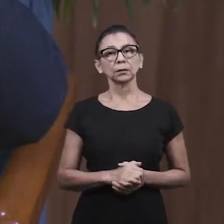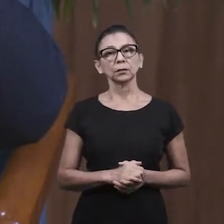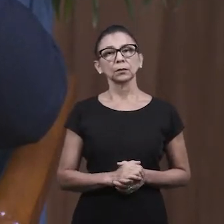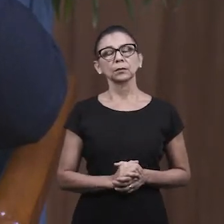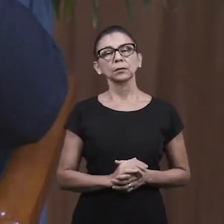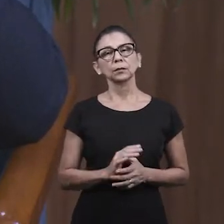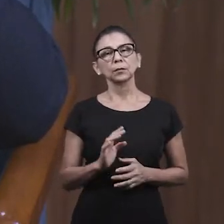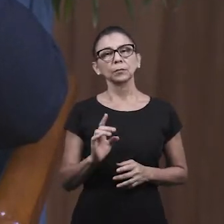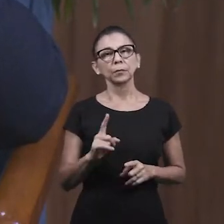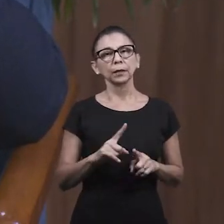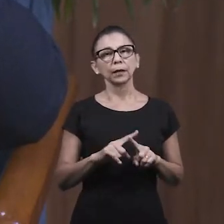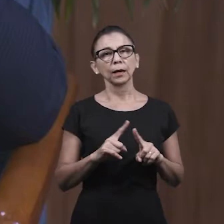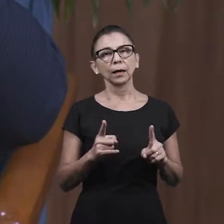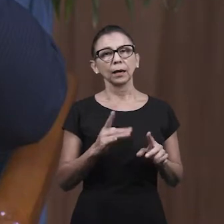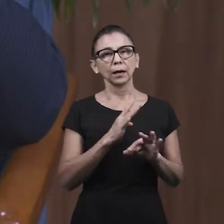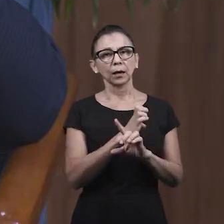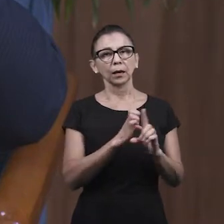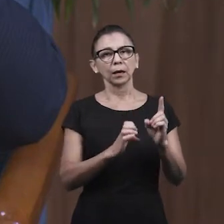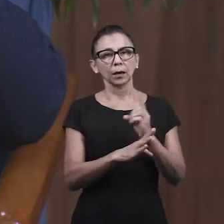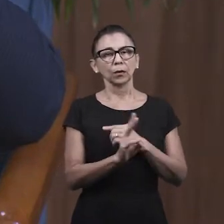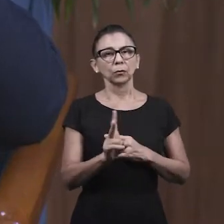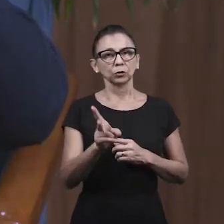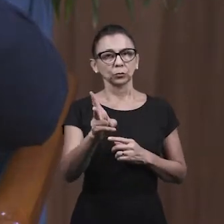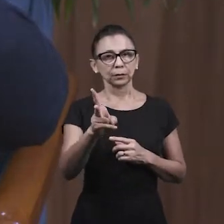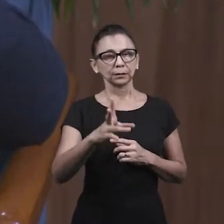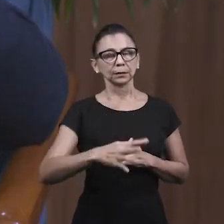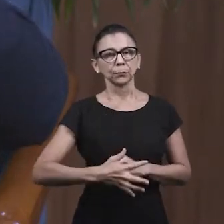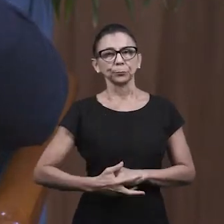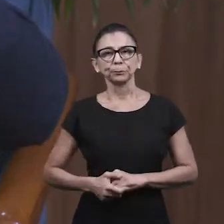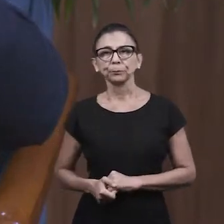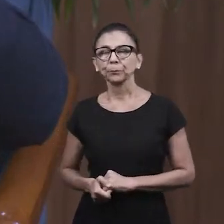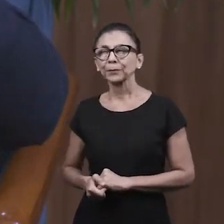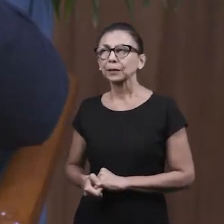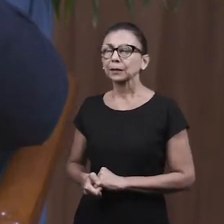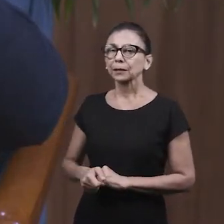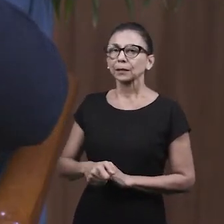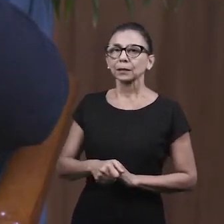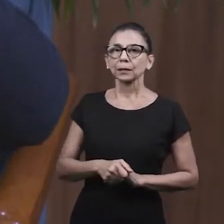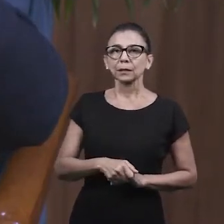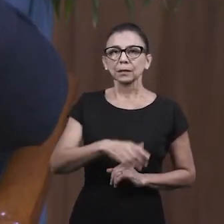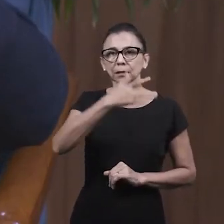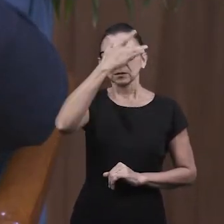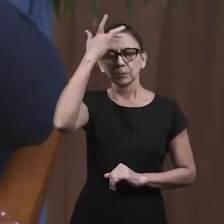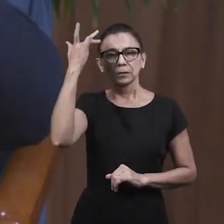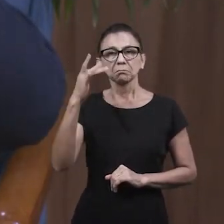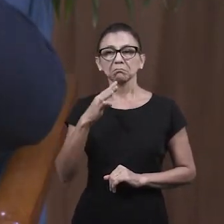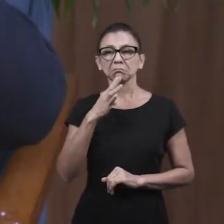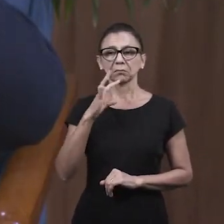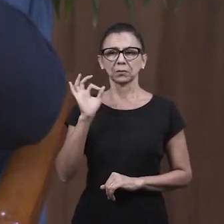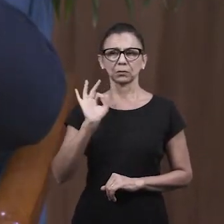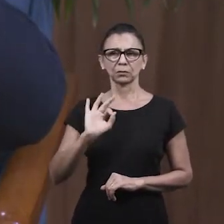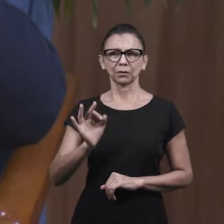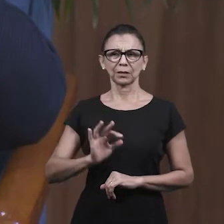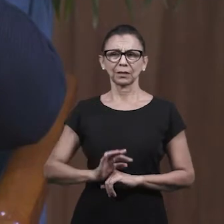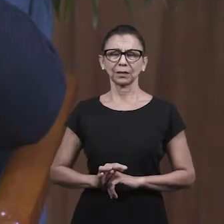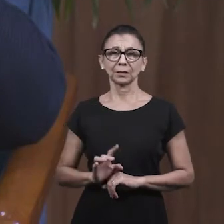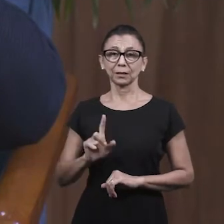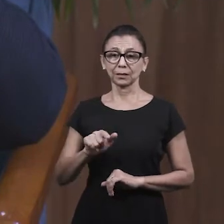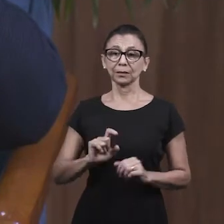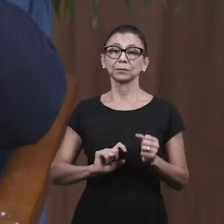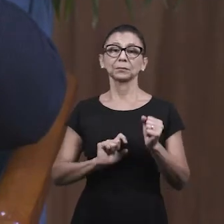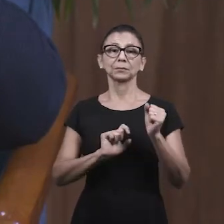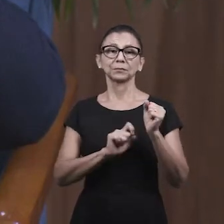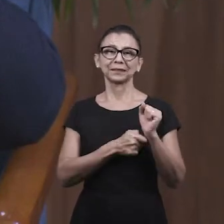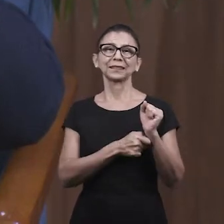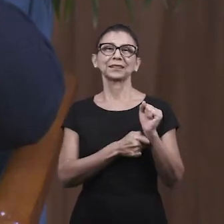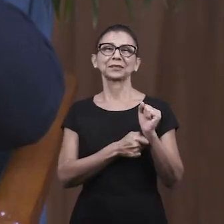que c'est une séquence, l'école biblique dominicale. Très bien mis. Mais